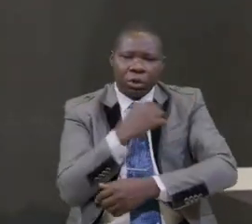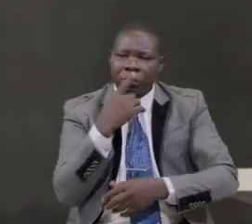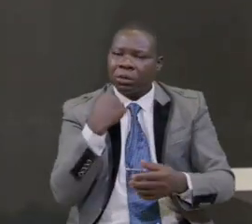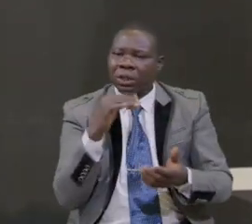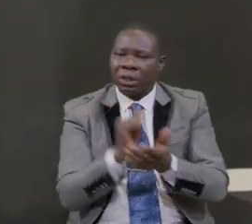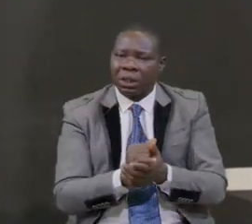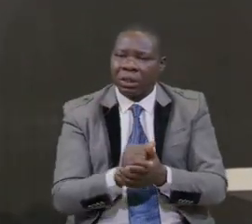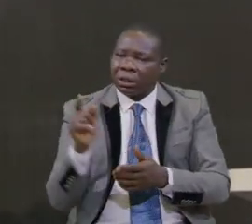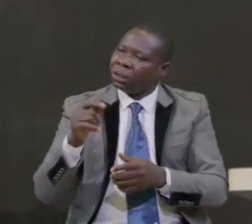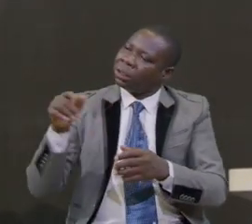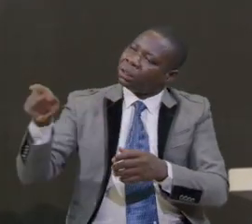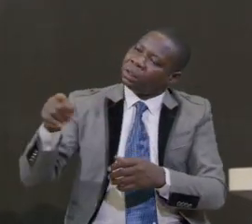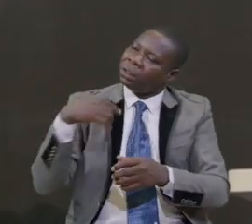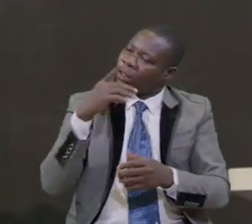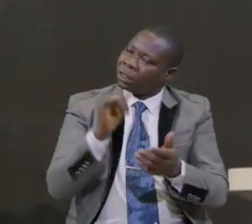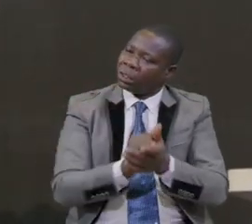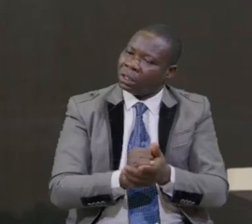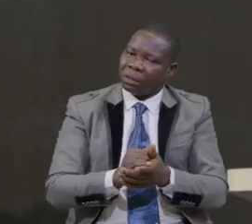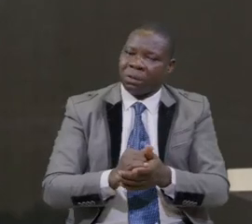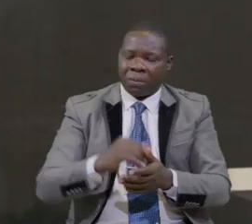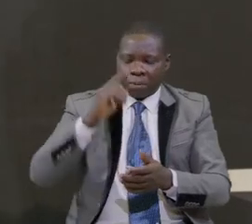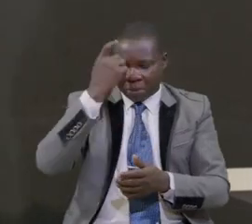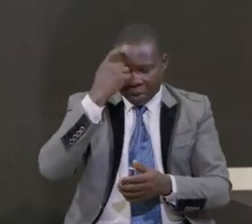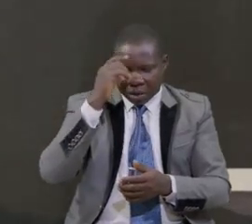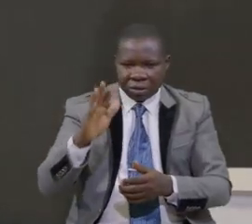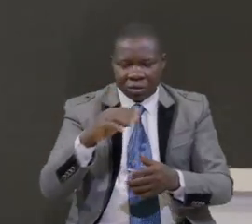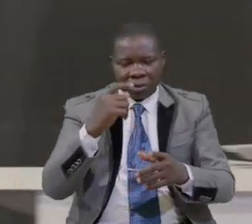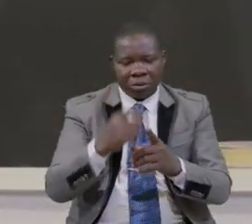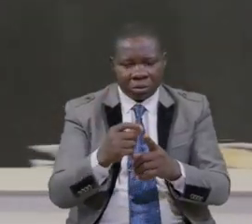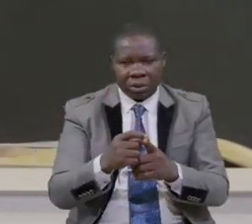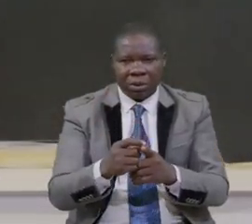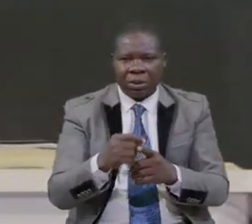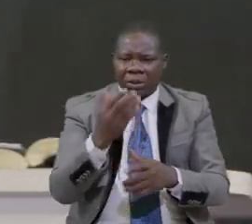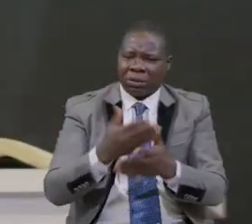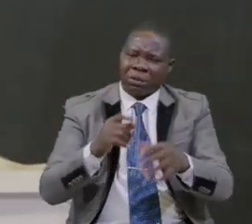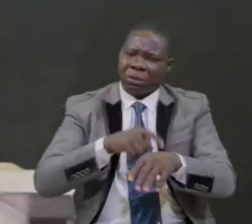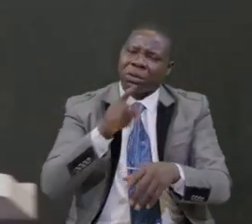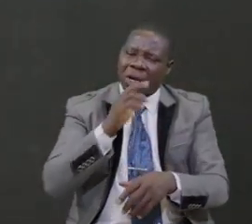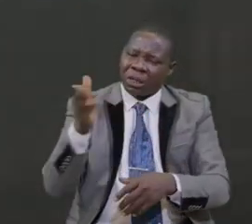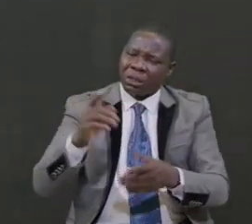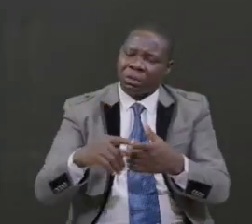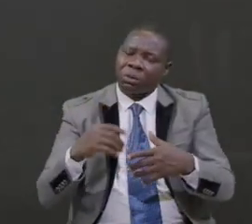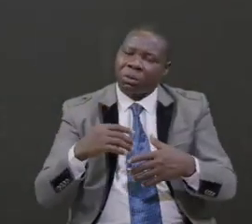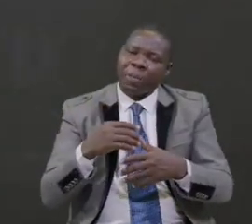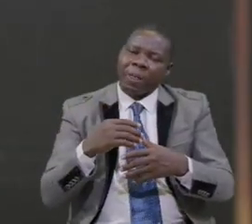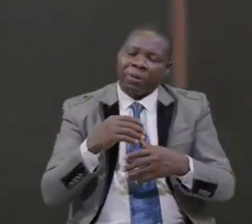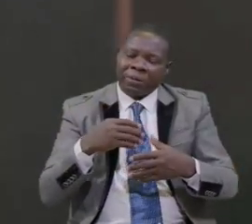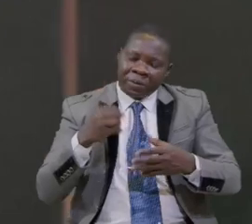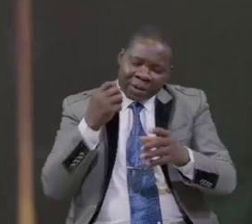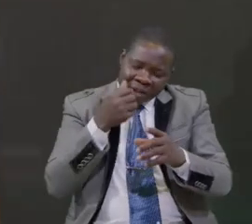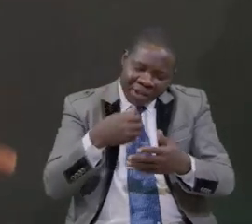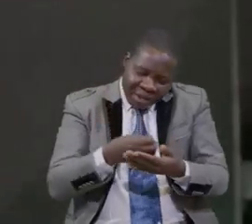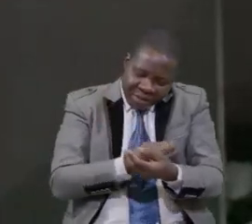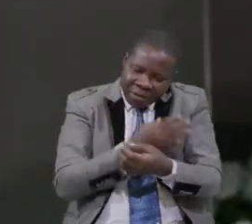fais attention à tes paroles. Parfois, tu es impressionné par quelqu'un. Parfois, tu es surpris par